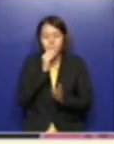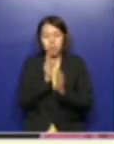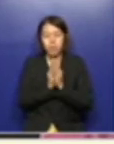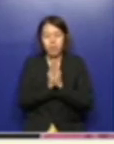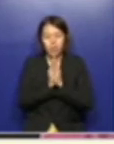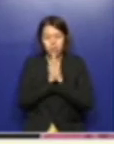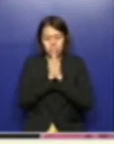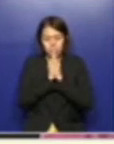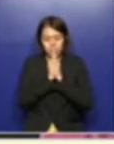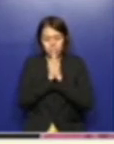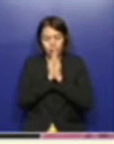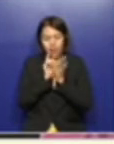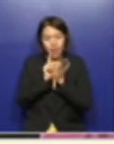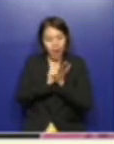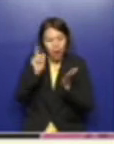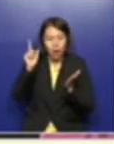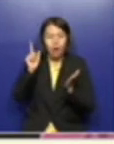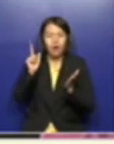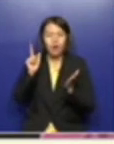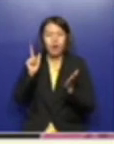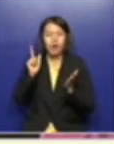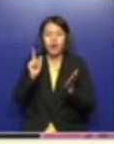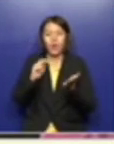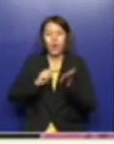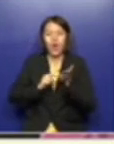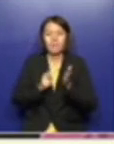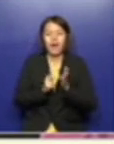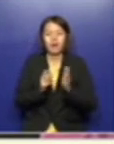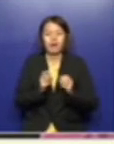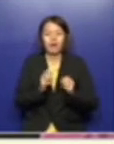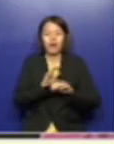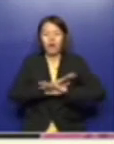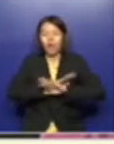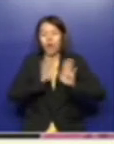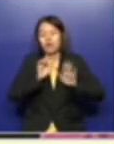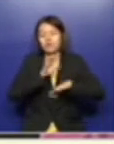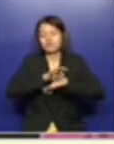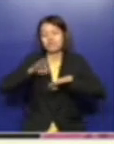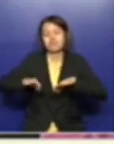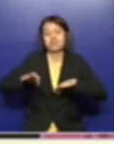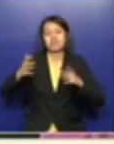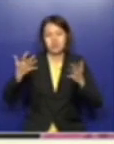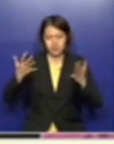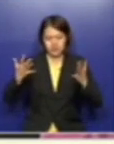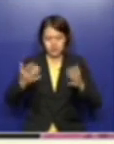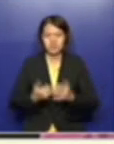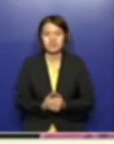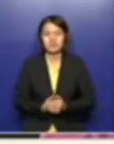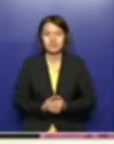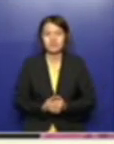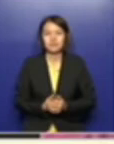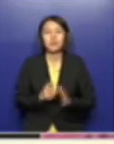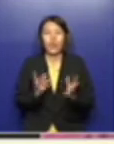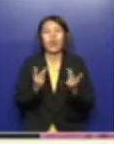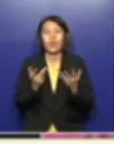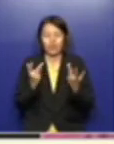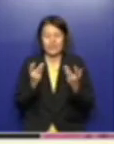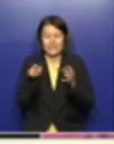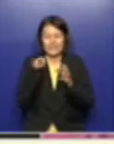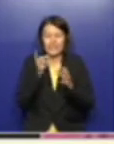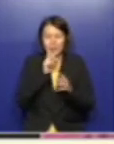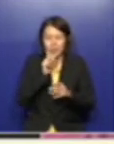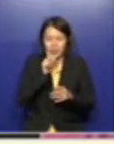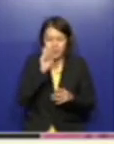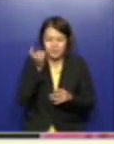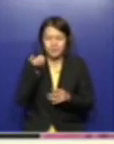ให้ถือว่าไม่เป็นการสละสมณเพศตามมาตรานี้ครับท่านประธานครับ ครับ ผมนี่เดียวผมจะถามแล้วครับ